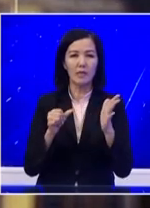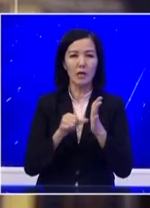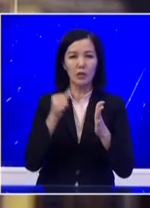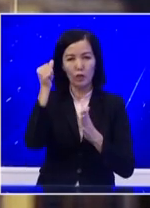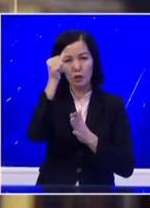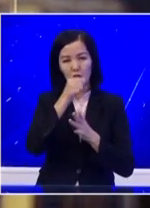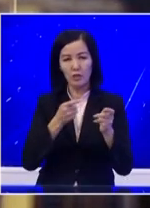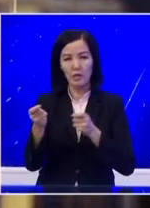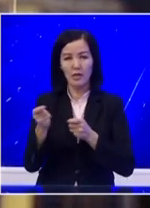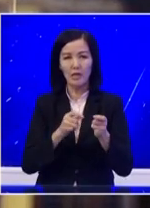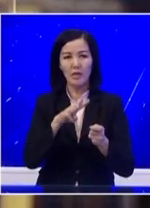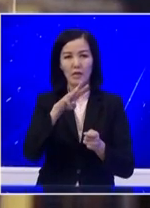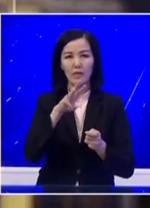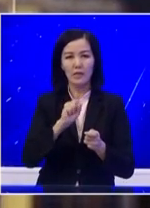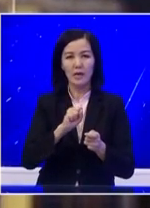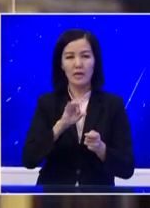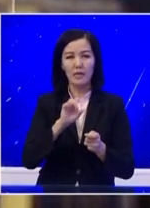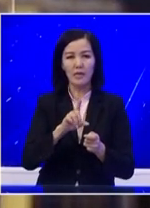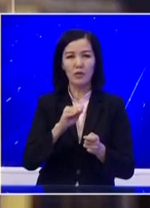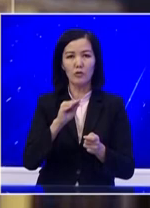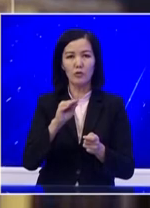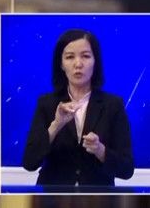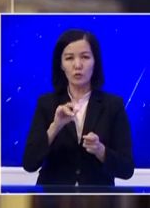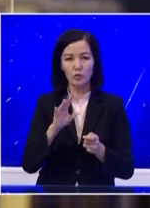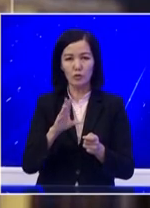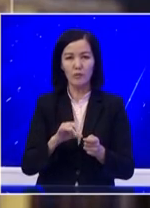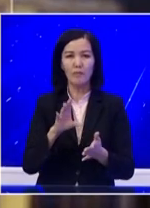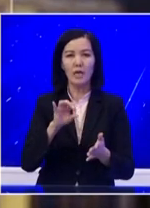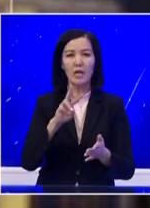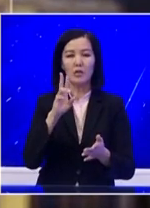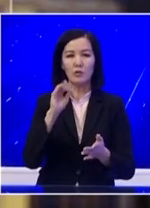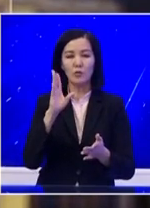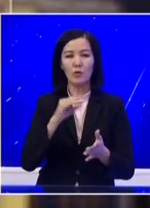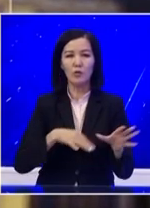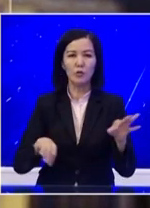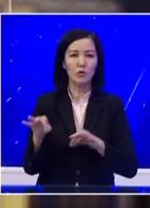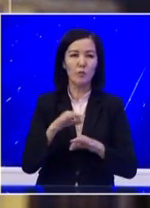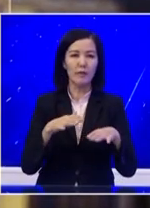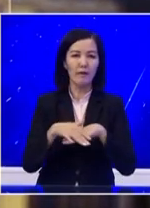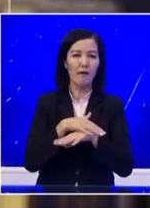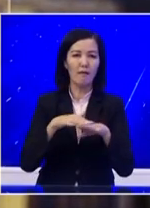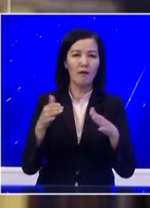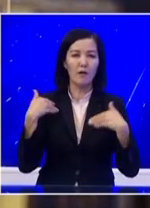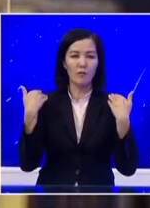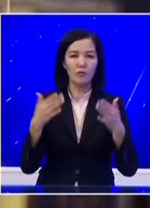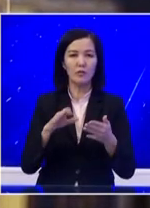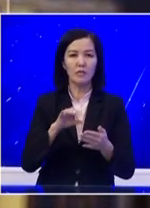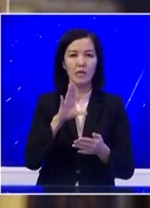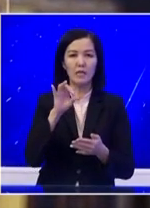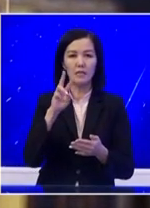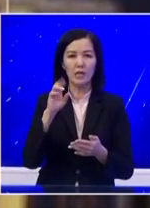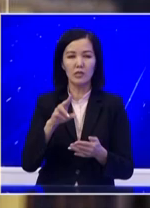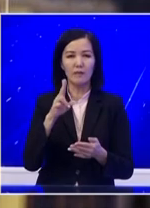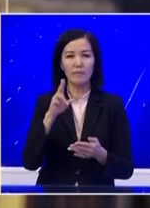арнада тарих безбені, тұжырым, кім, ел сойылысынды жобаларды елге ұсынды. Тіл сақшы, пікірлер